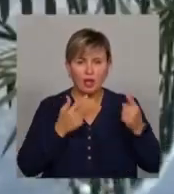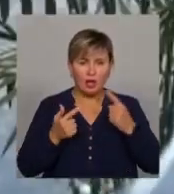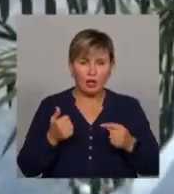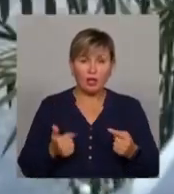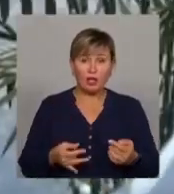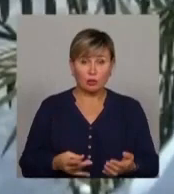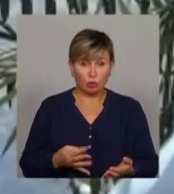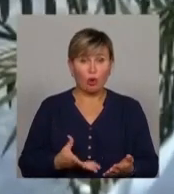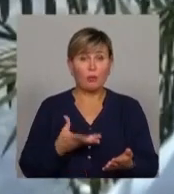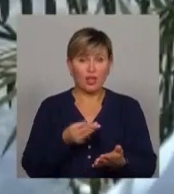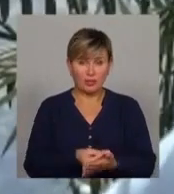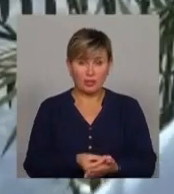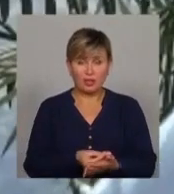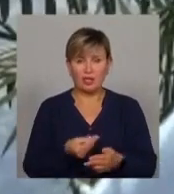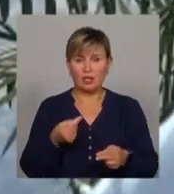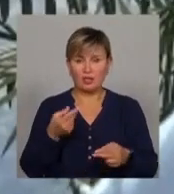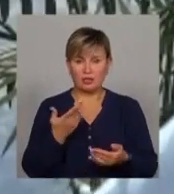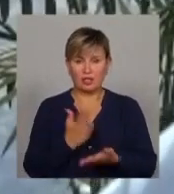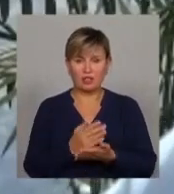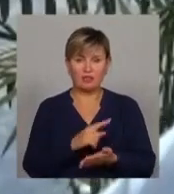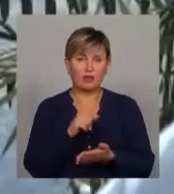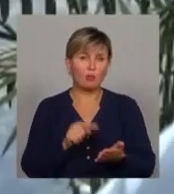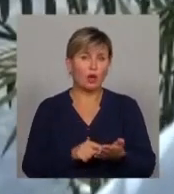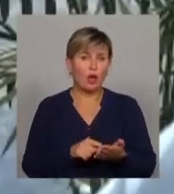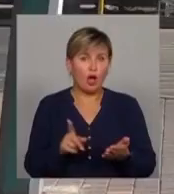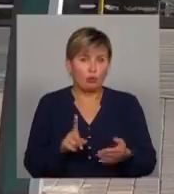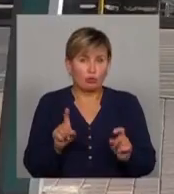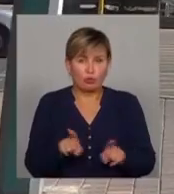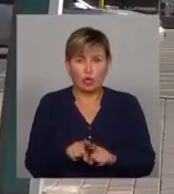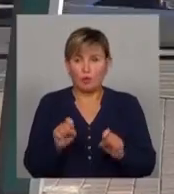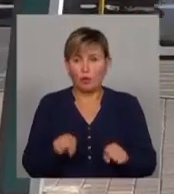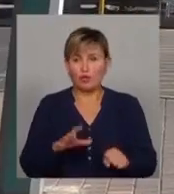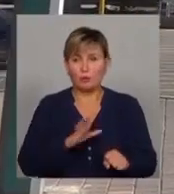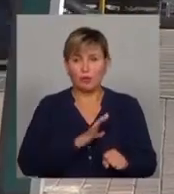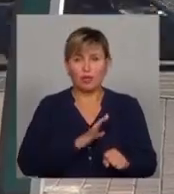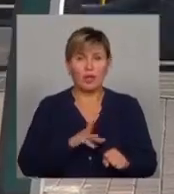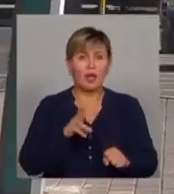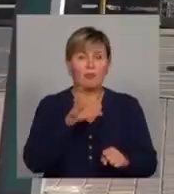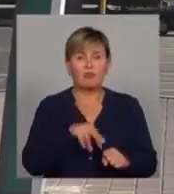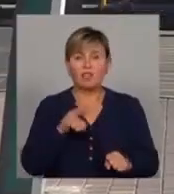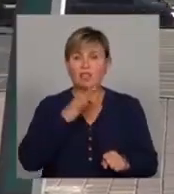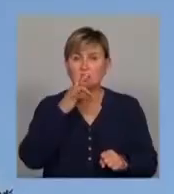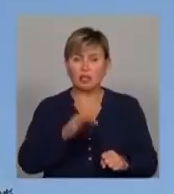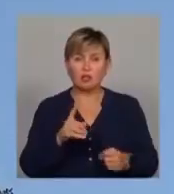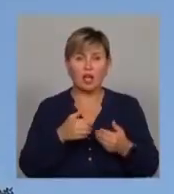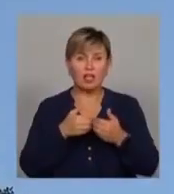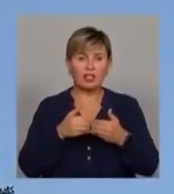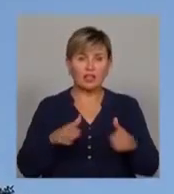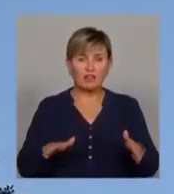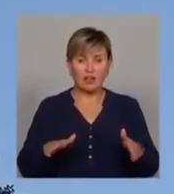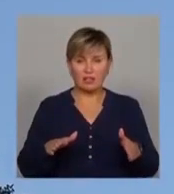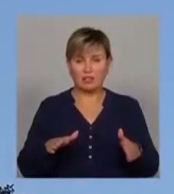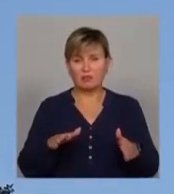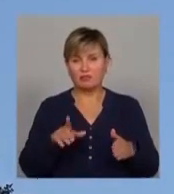платили, здесь возникает вопрос, а что так можно было? При этом в МВД заверили, что открывать сезон охоты